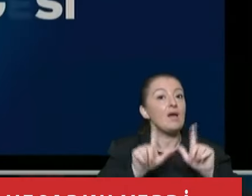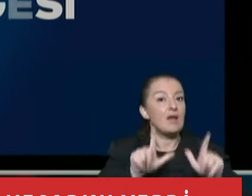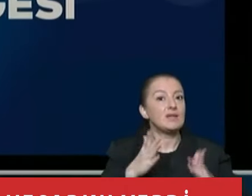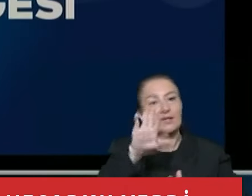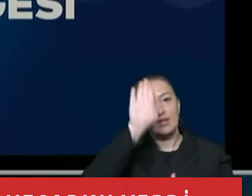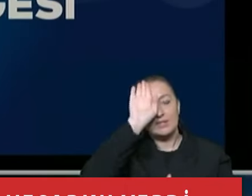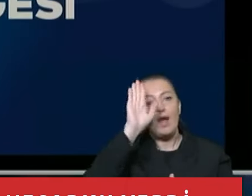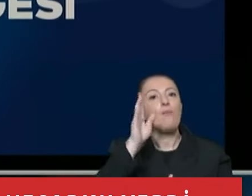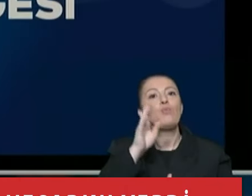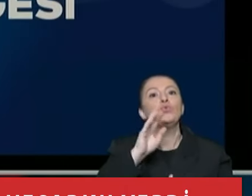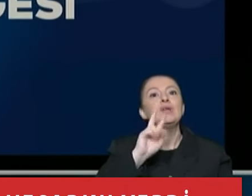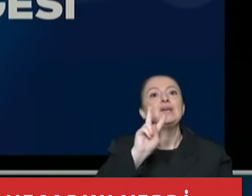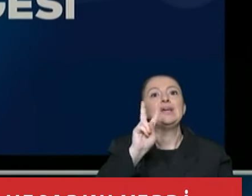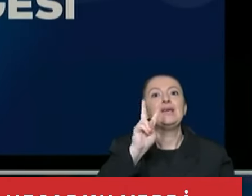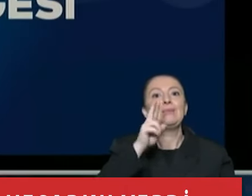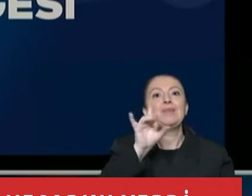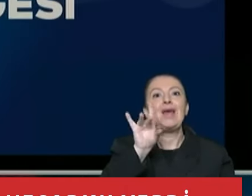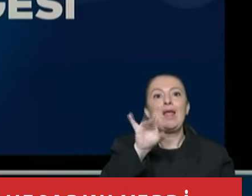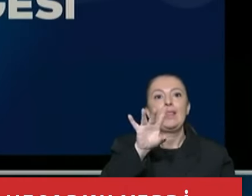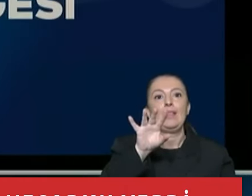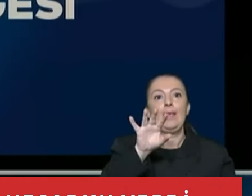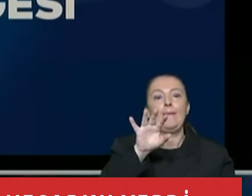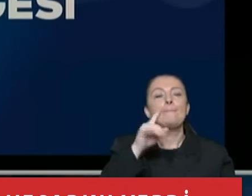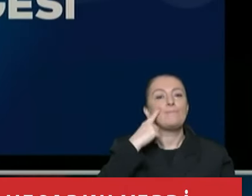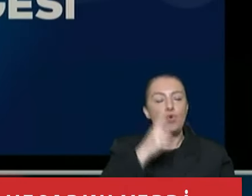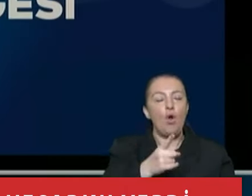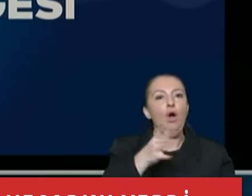2050 strateji belgesini hazırlayan